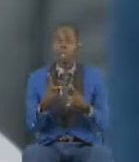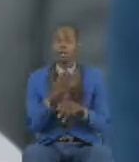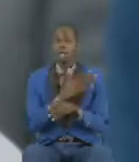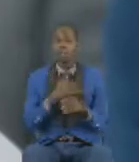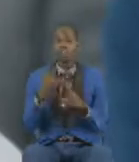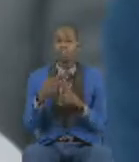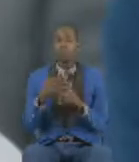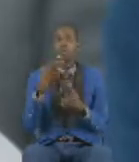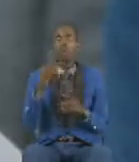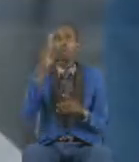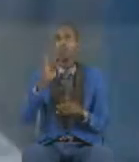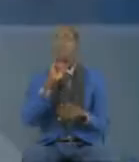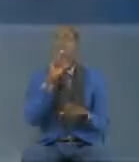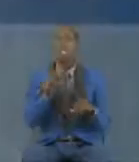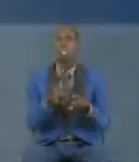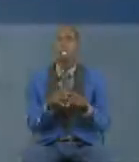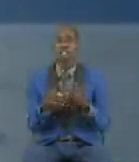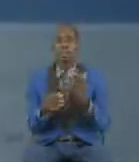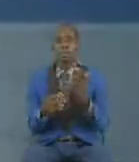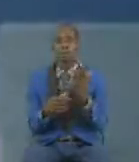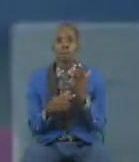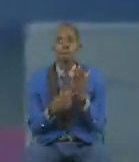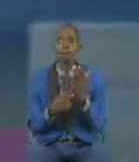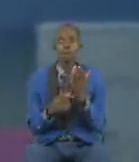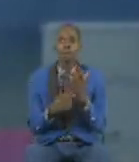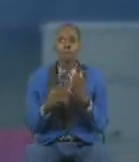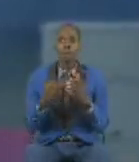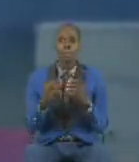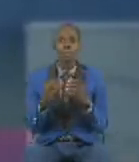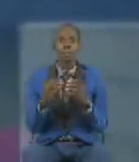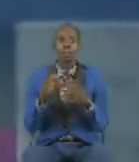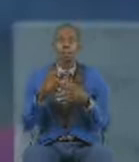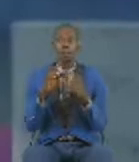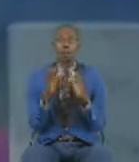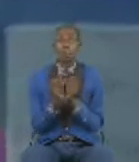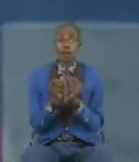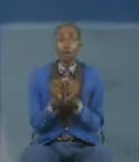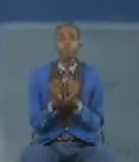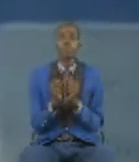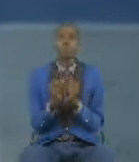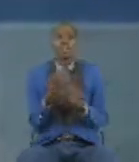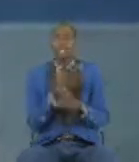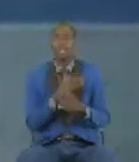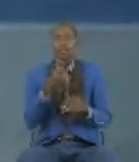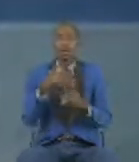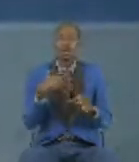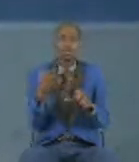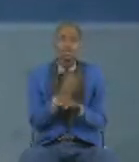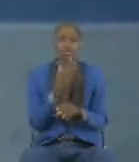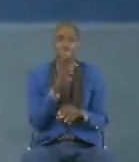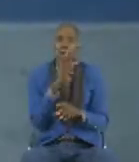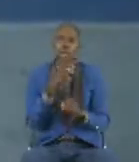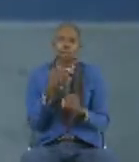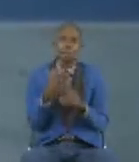le repas, un repas solide. Vous avez pris l'eau de la parole, vous prenez le repas